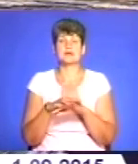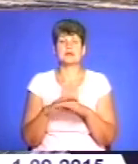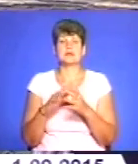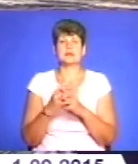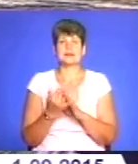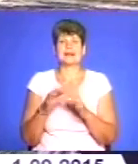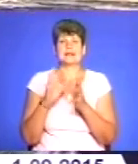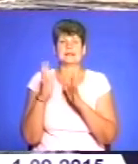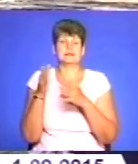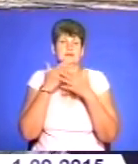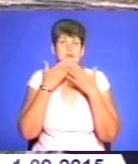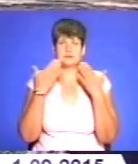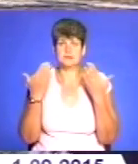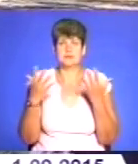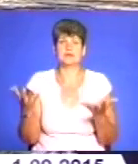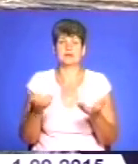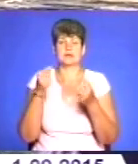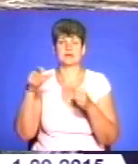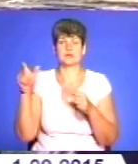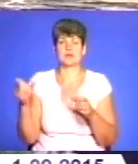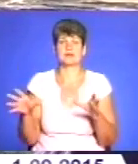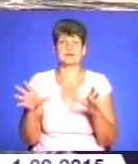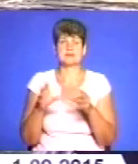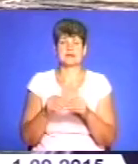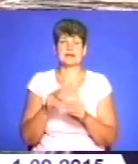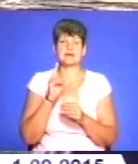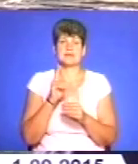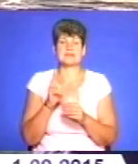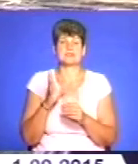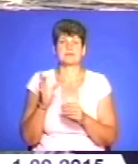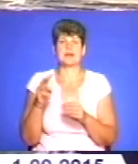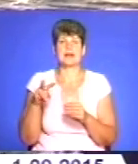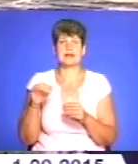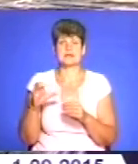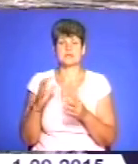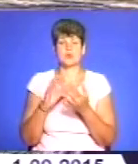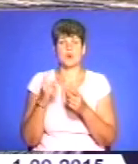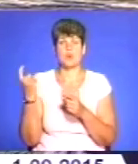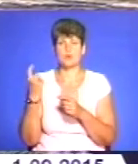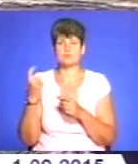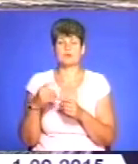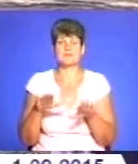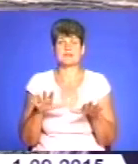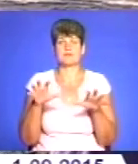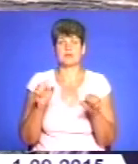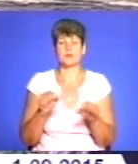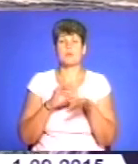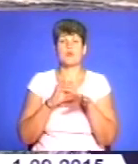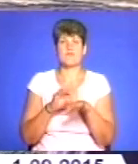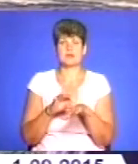на лісові масиви немає. Рятувальниками спільно з Кременецьким лісгоспом, також місцевою владою